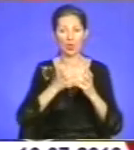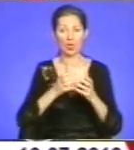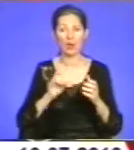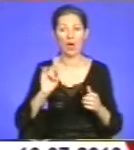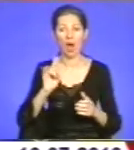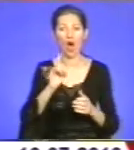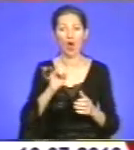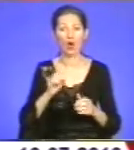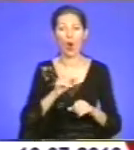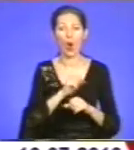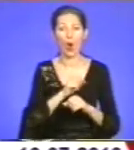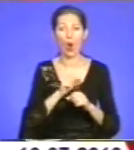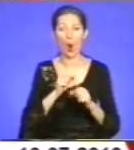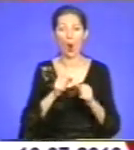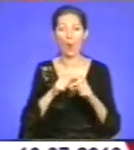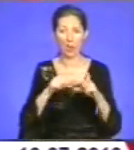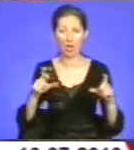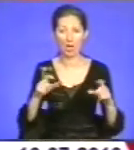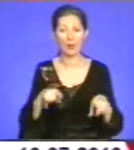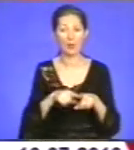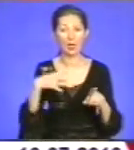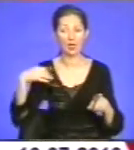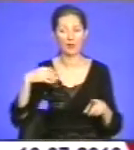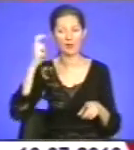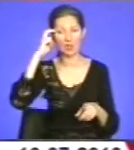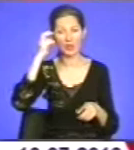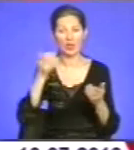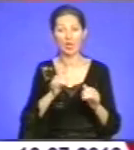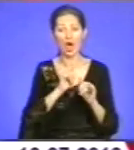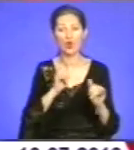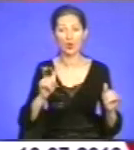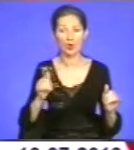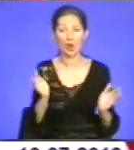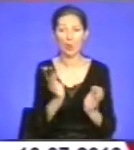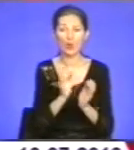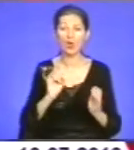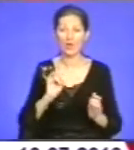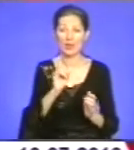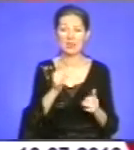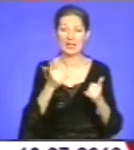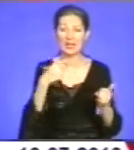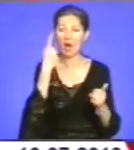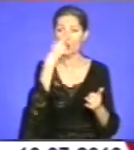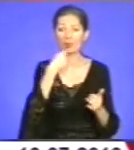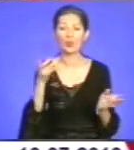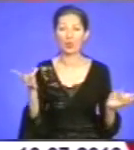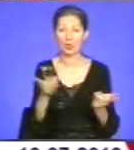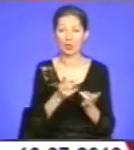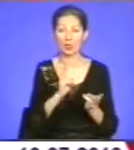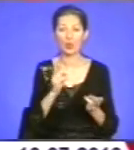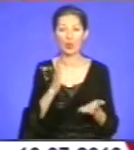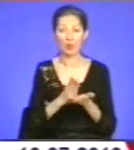Львів, такими як Київ, але от якраз розвиток малої авіації – це для особистих потреб, хтось має свої